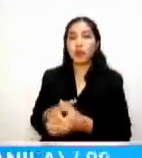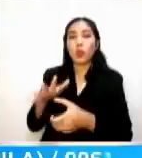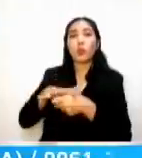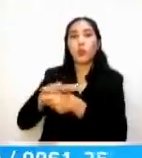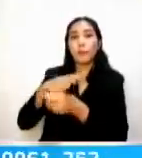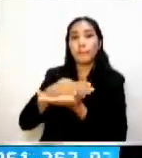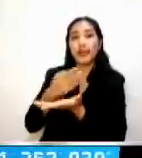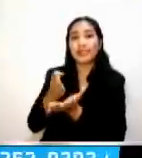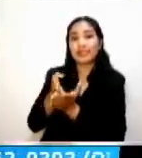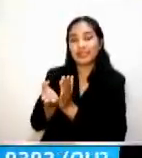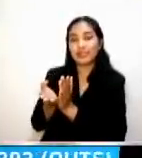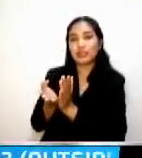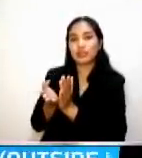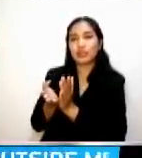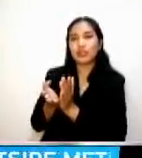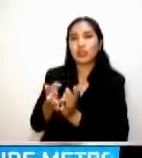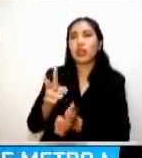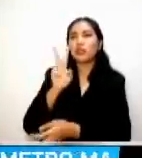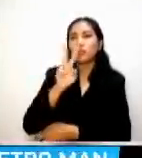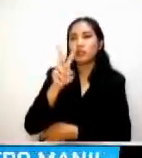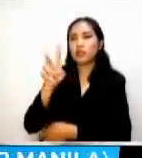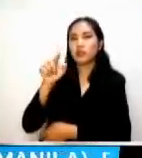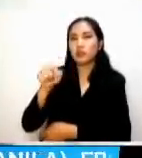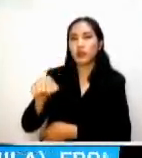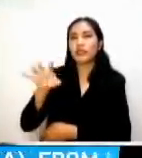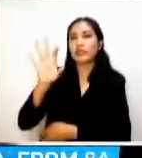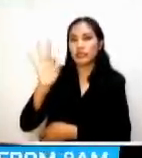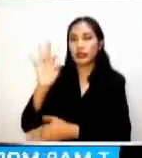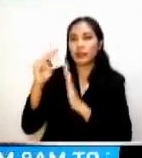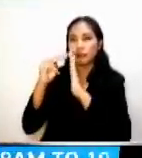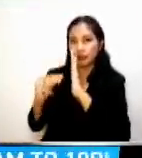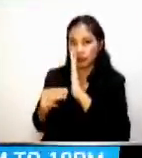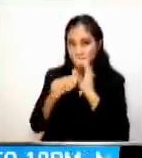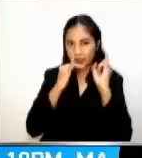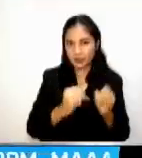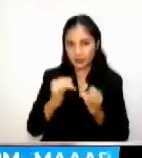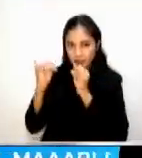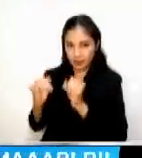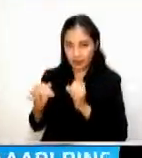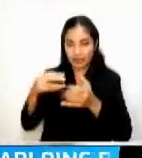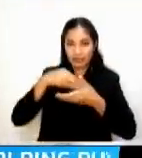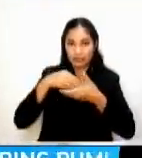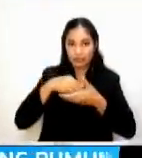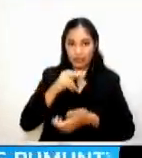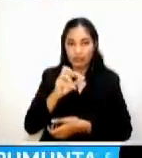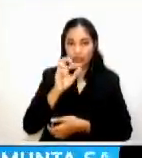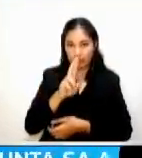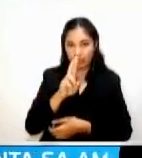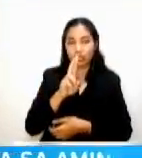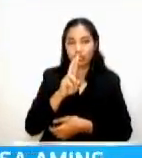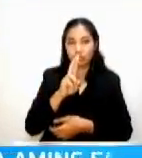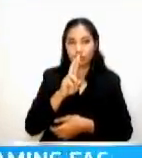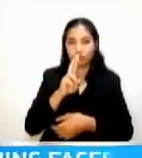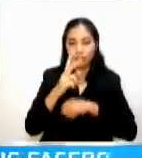nasa 22.9 million na individual po within the NCR Plus bubble ang mababahaginan ng tulong. Mm-hmm. Nabanggit niyo po kanina